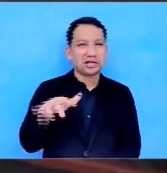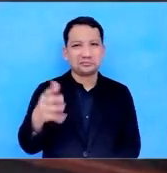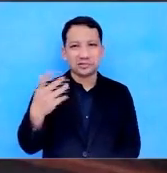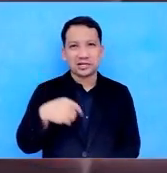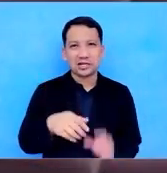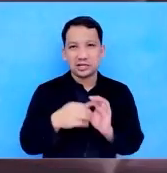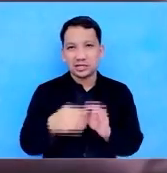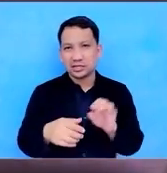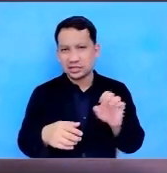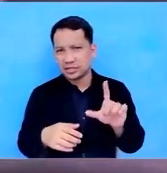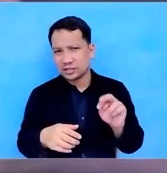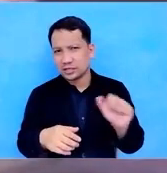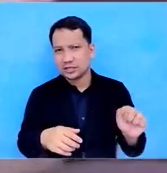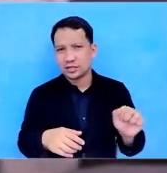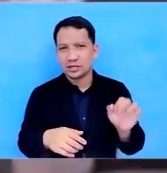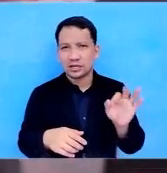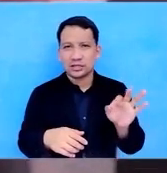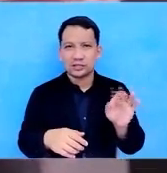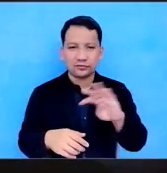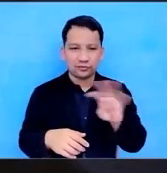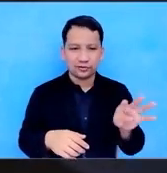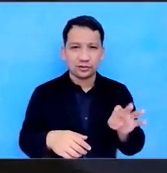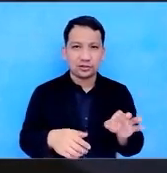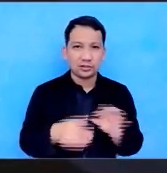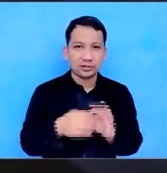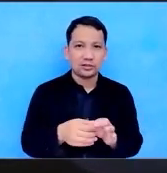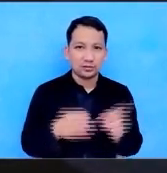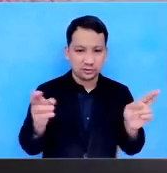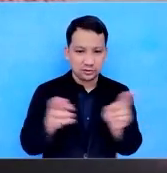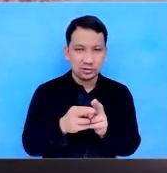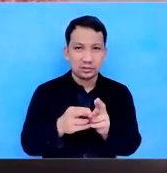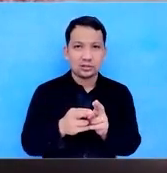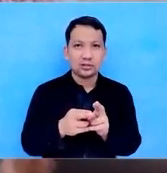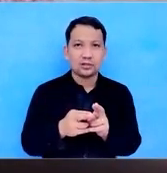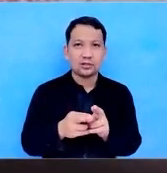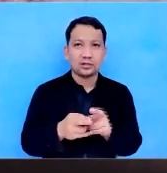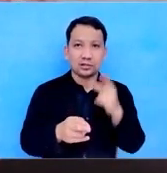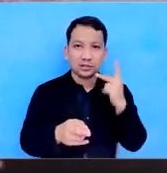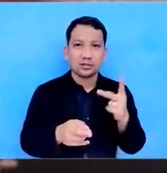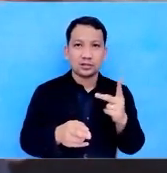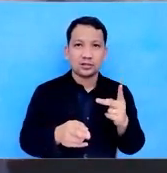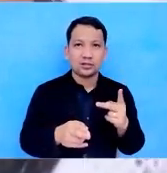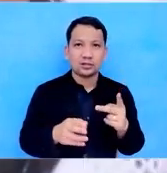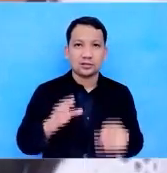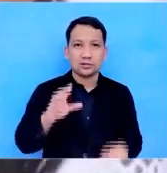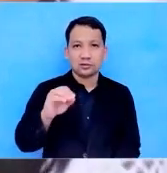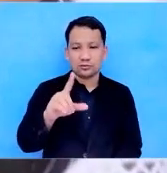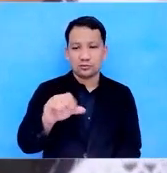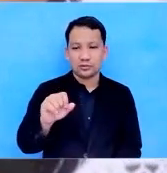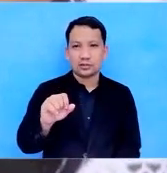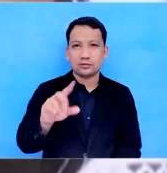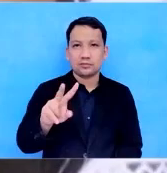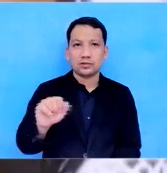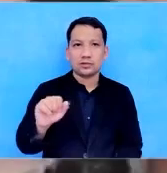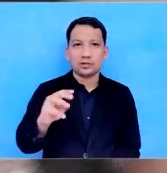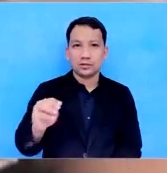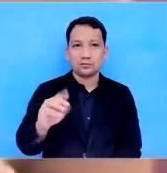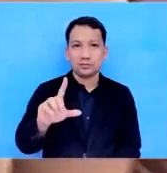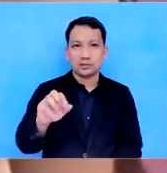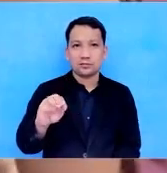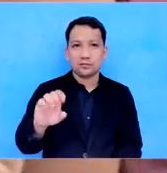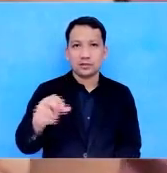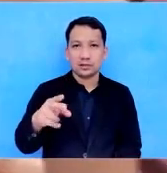Elena 1944 na magiging reunion project ni Catherine kay inang direct Olivia M. Lamasan. This is based